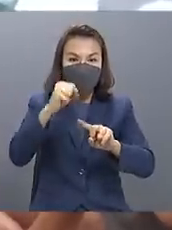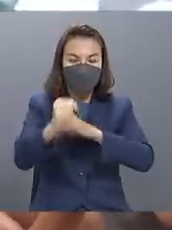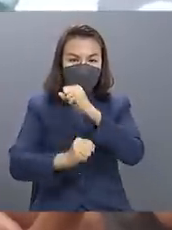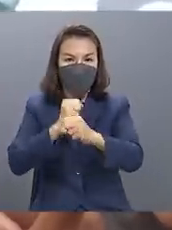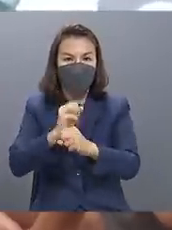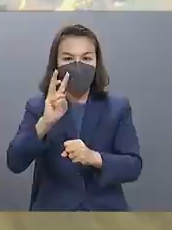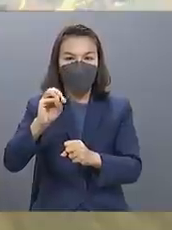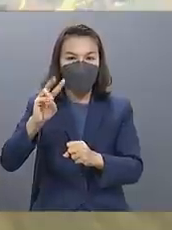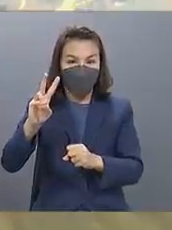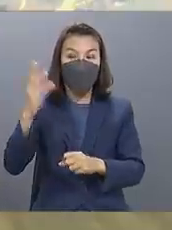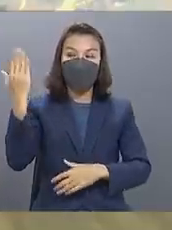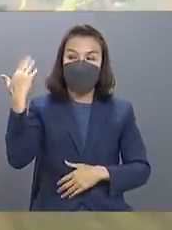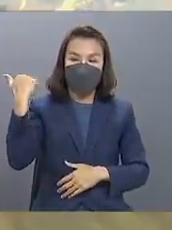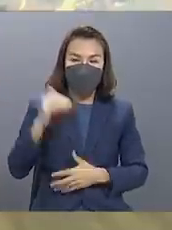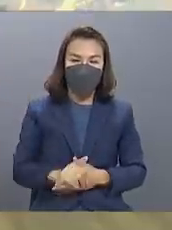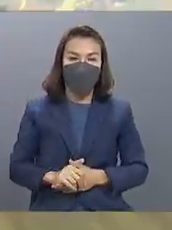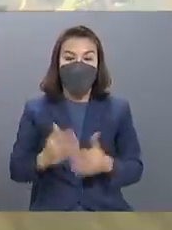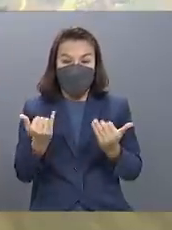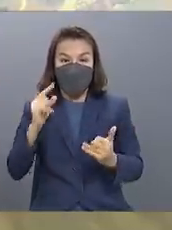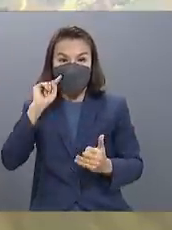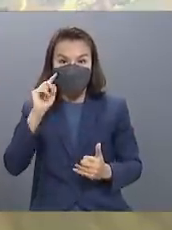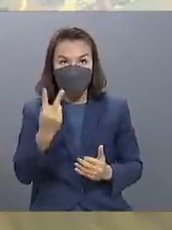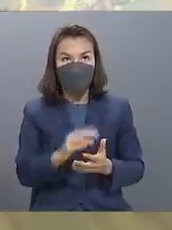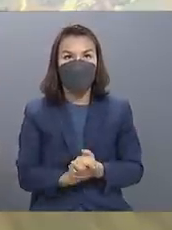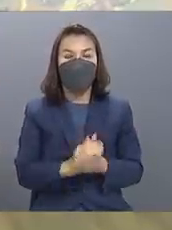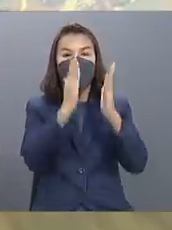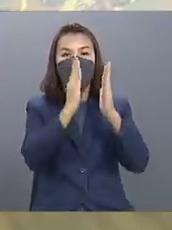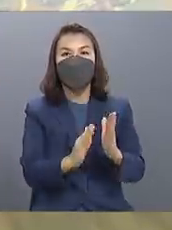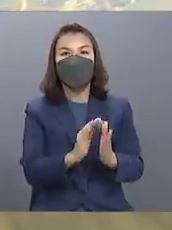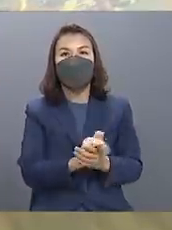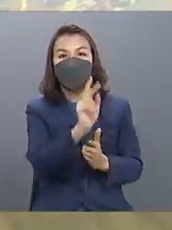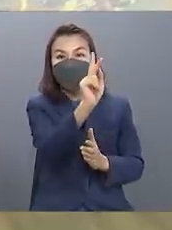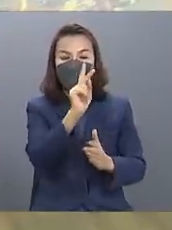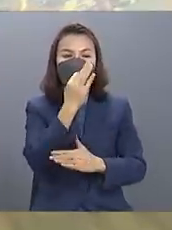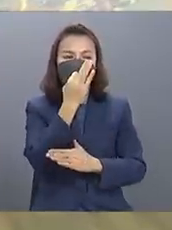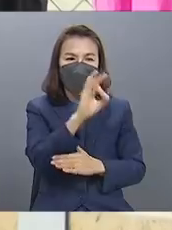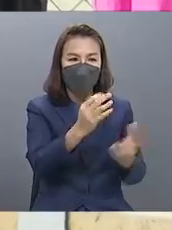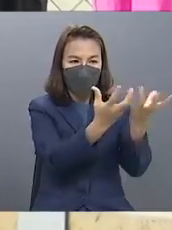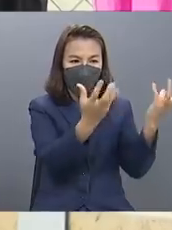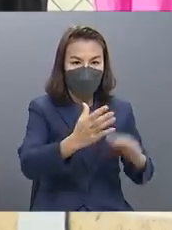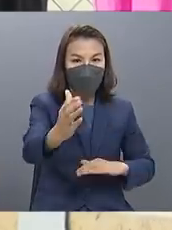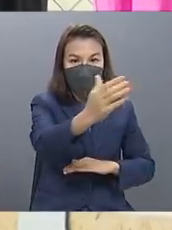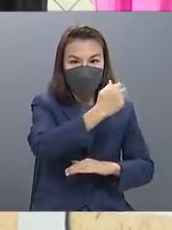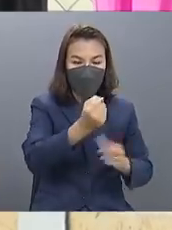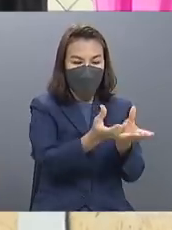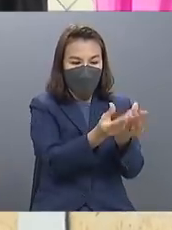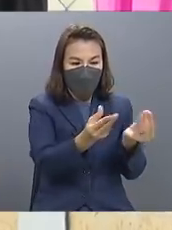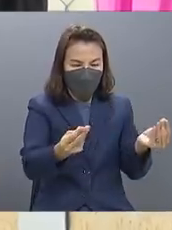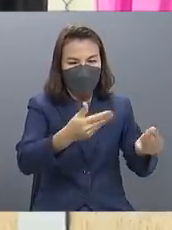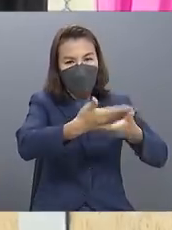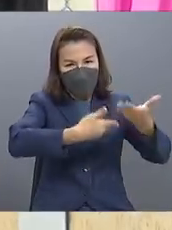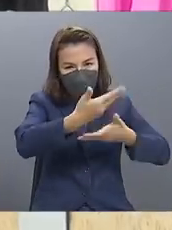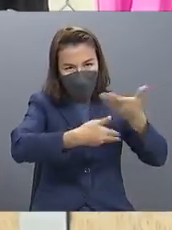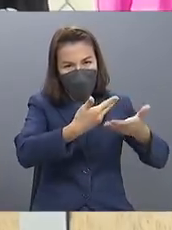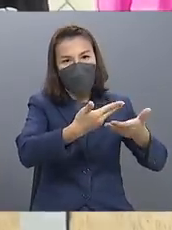ข้อเรียกร้องก็คือให้สถาบันการเงินเจ้าหนี้ชะลอการฟ้องบังคับคดียึดทรัพย์ขายทอดตลาดทรัพย์สินของสมาชิกนะครับแล้วก็เร่งดำเนิน